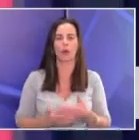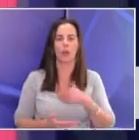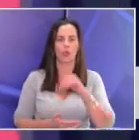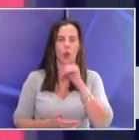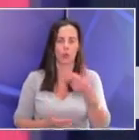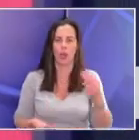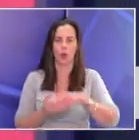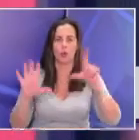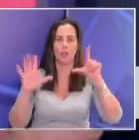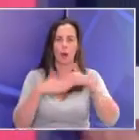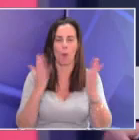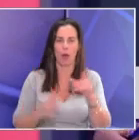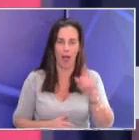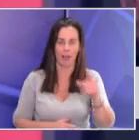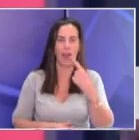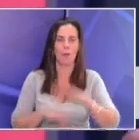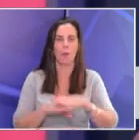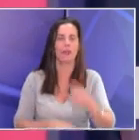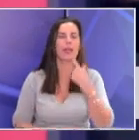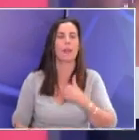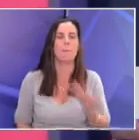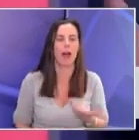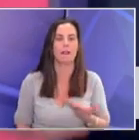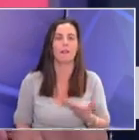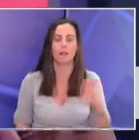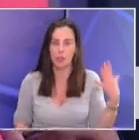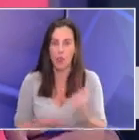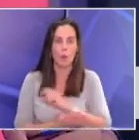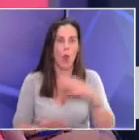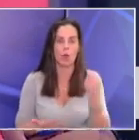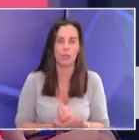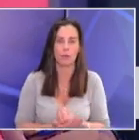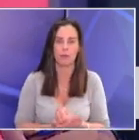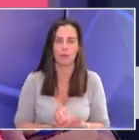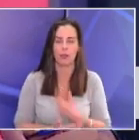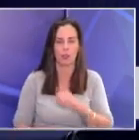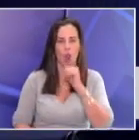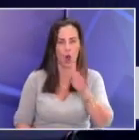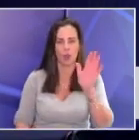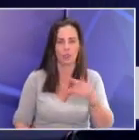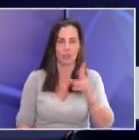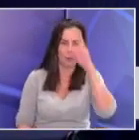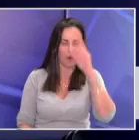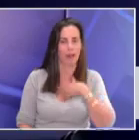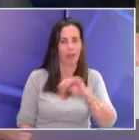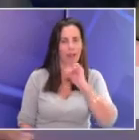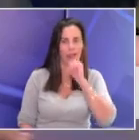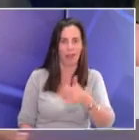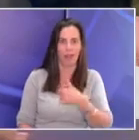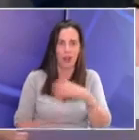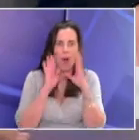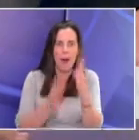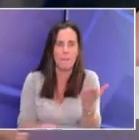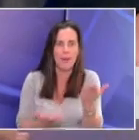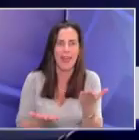רוצה לקום בשבוע הבוקר להפתעת המומחית שלי, הימור, לוקחים את הבית או לא לוקחים את הבית? אני מסרבת. בבקשה, לא מאמין